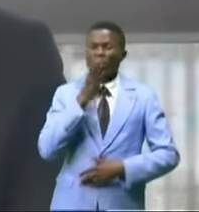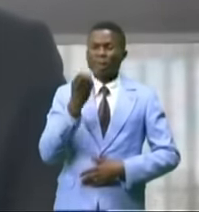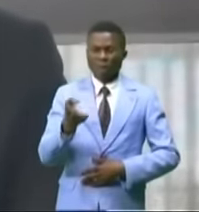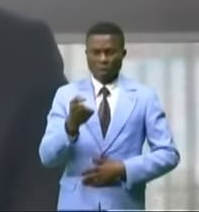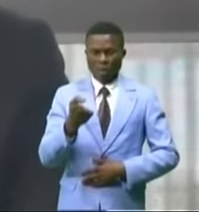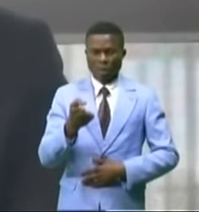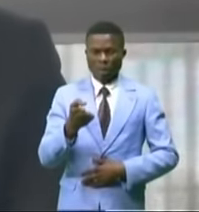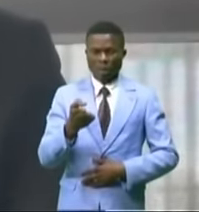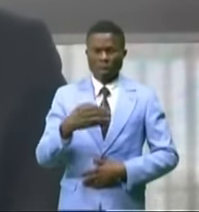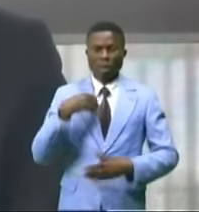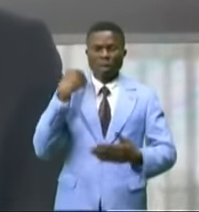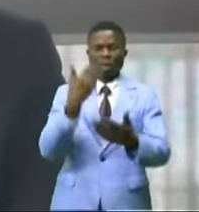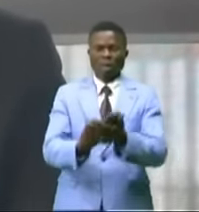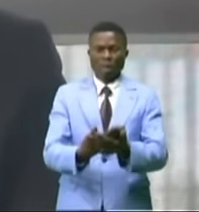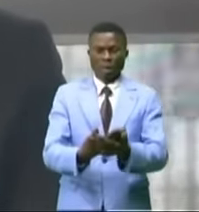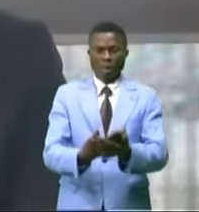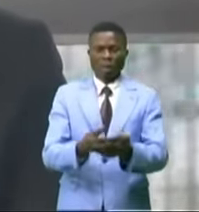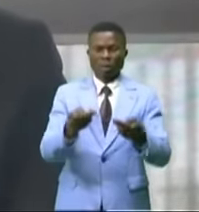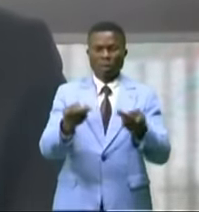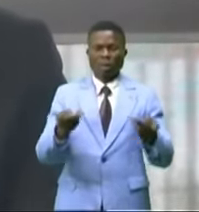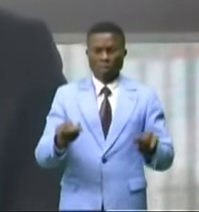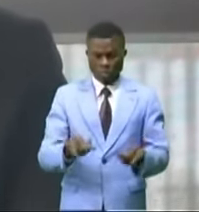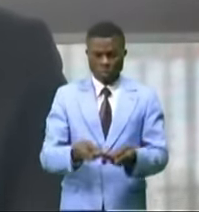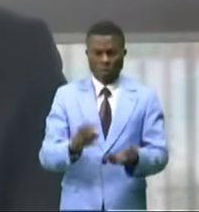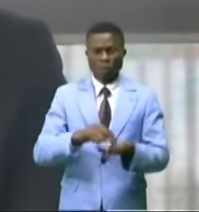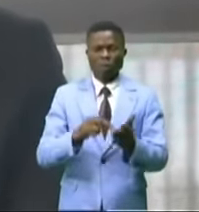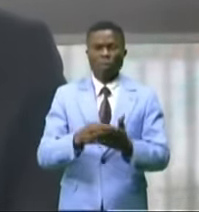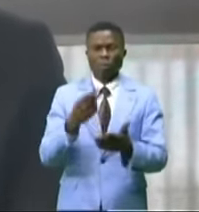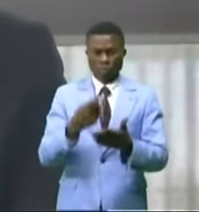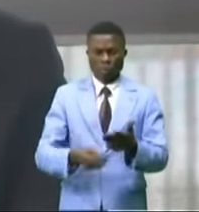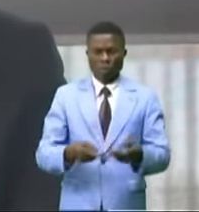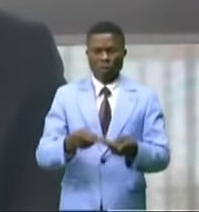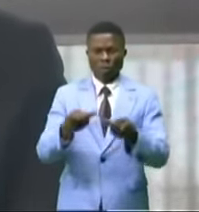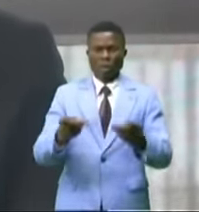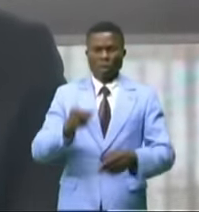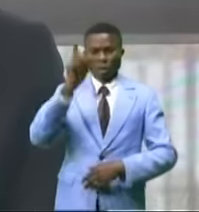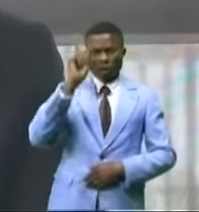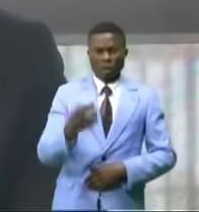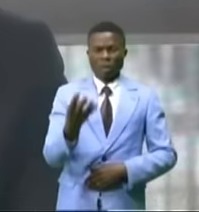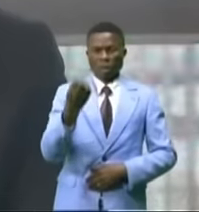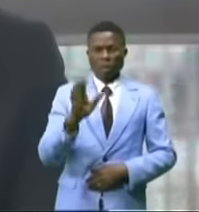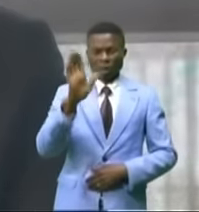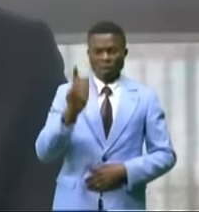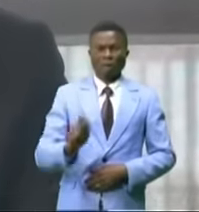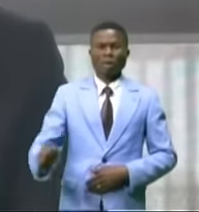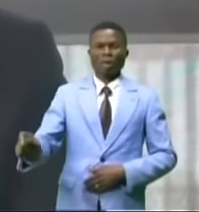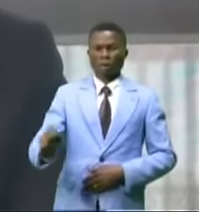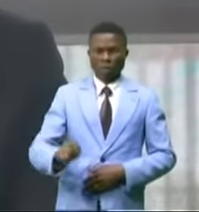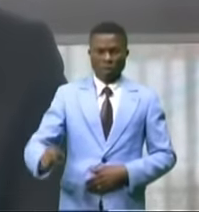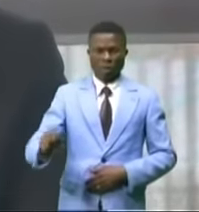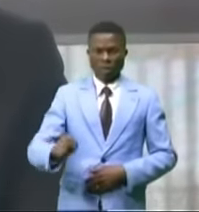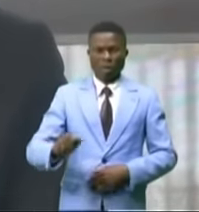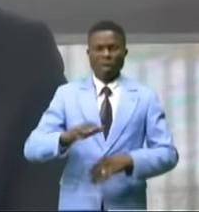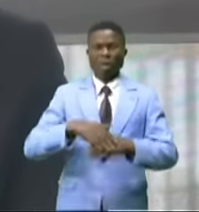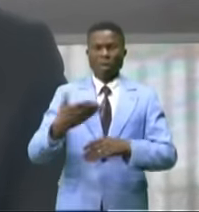atteindre leur destination, ça veut dire nos 145 territoires où finalement nos populations